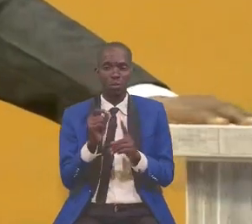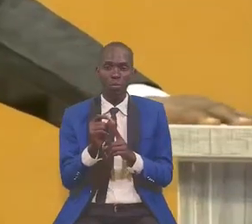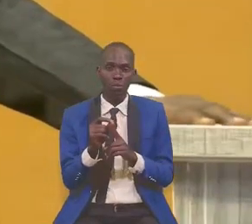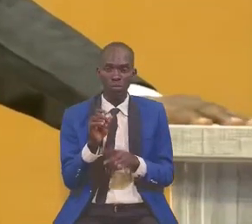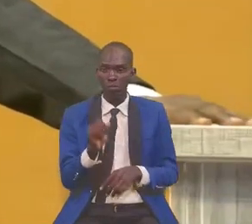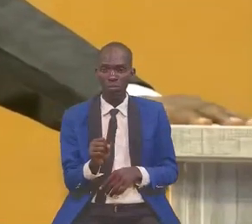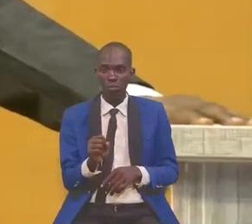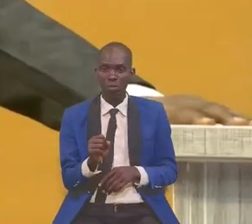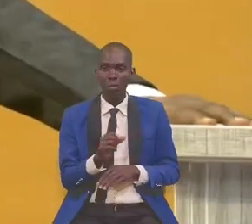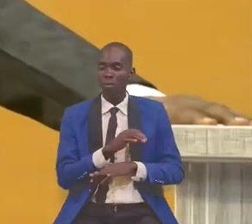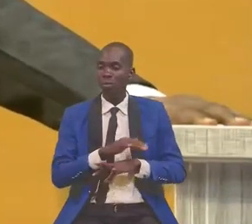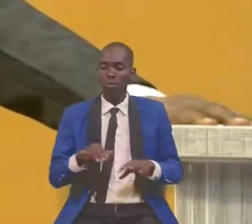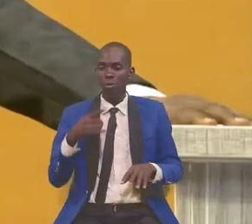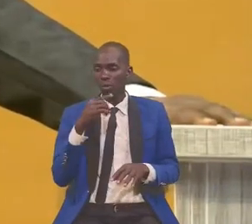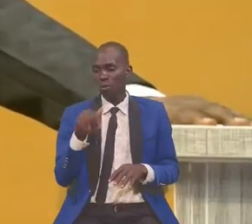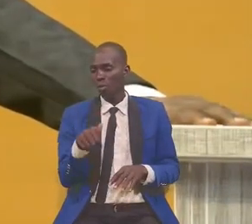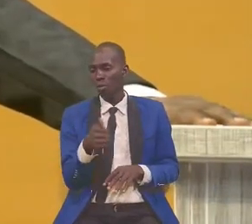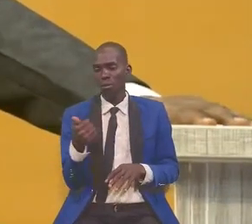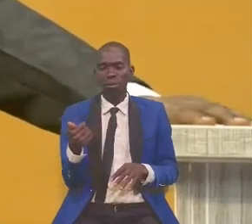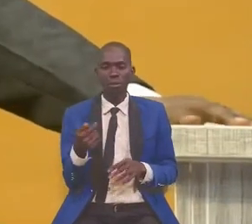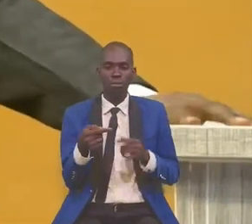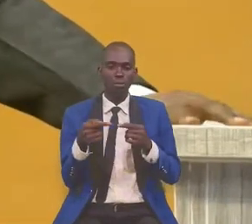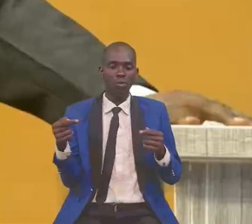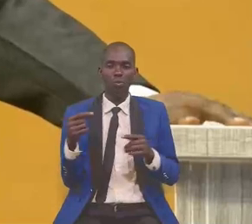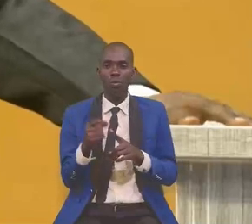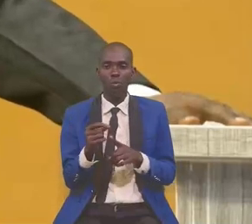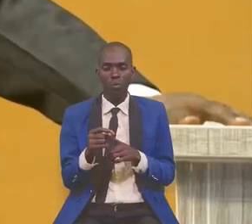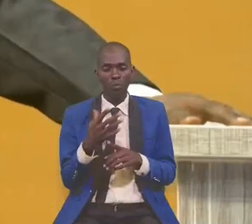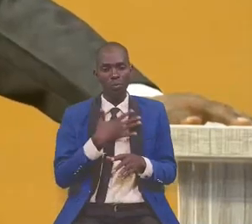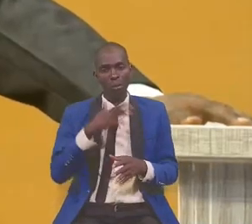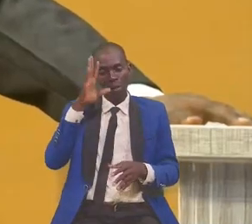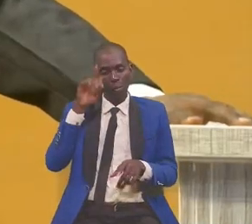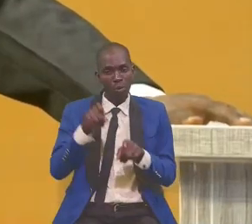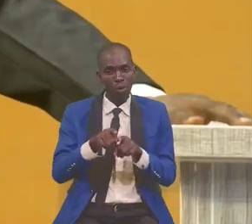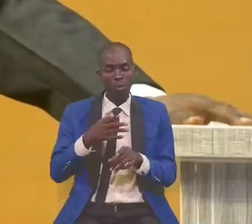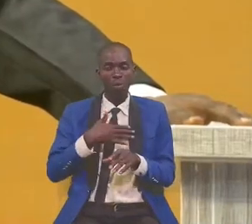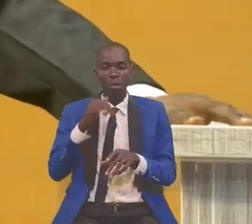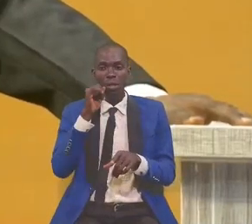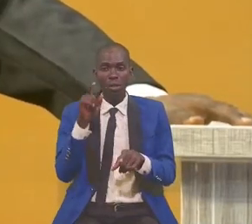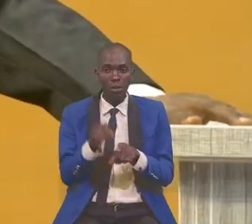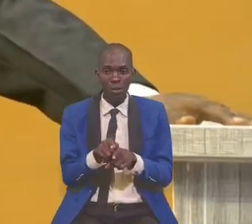Ne dis plus aucune autre parole contradictoire. Sœur, frère,